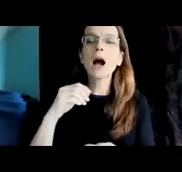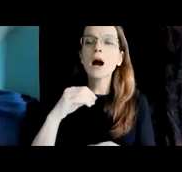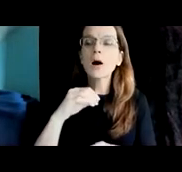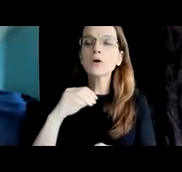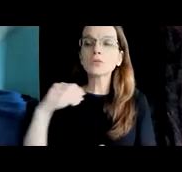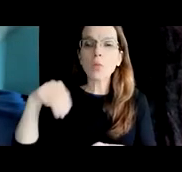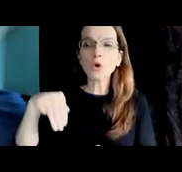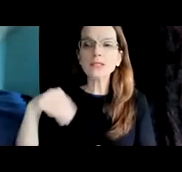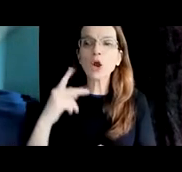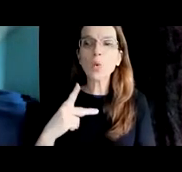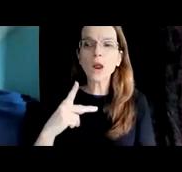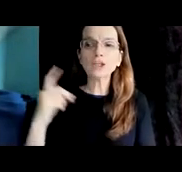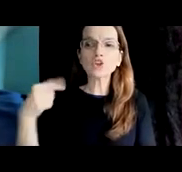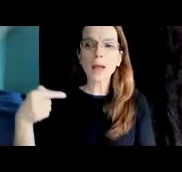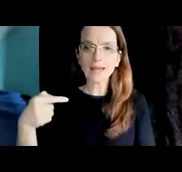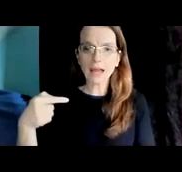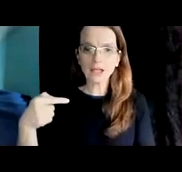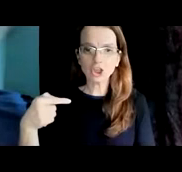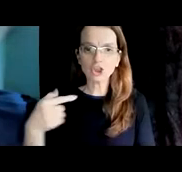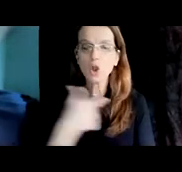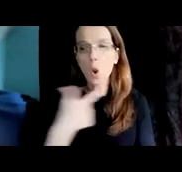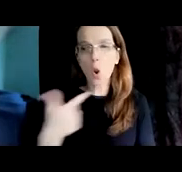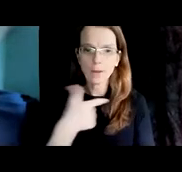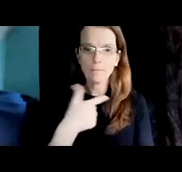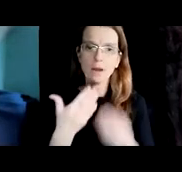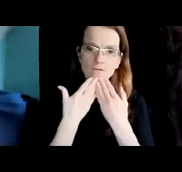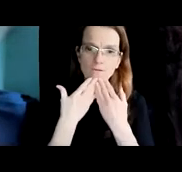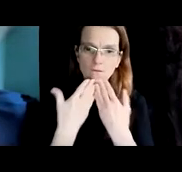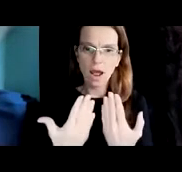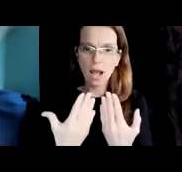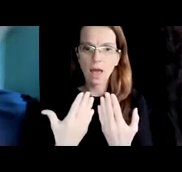Gabrijelčič, obema, na tem mestu še enkrat iskrena hvala.